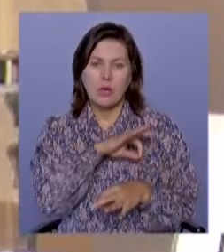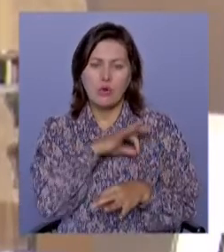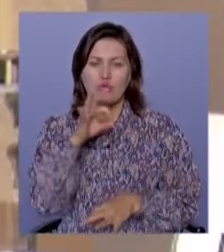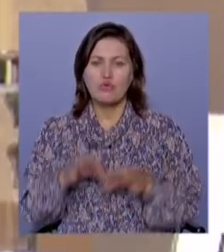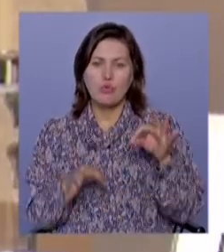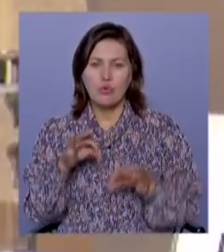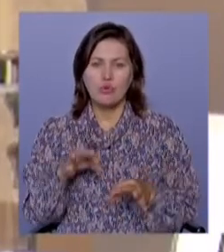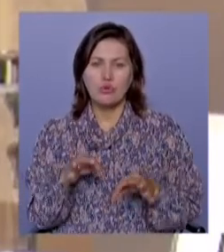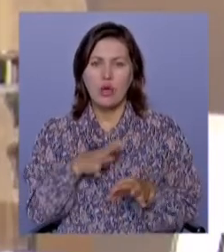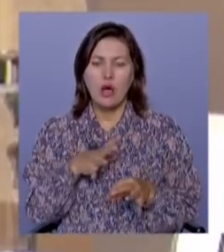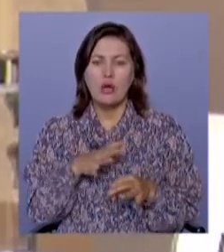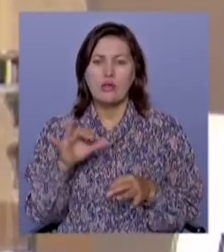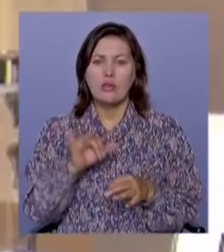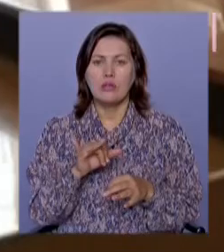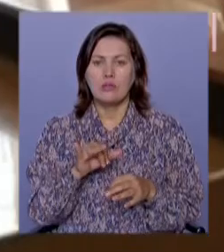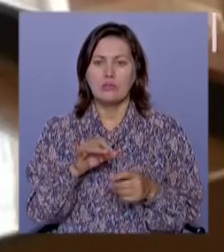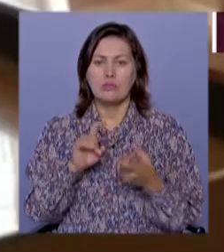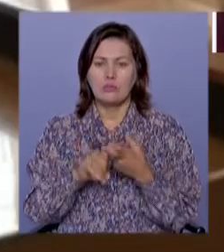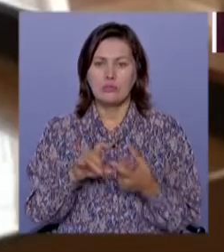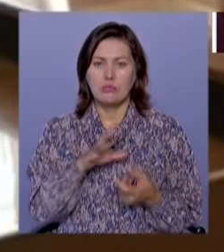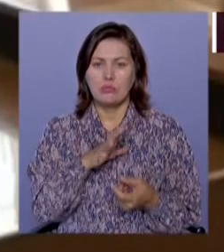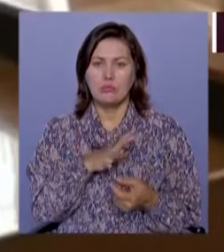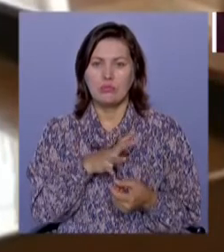соттық бақылаудың тиімділігін арттыру.